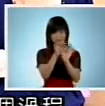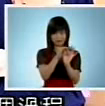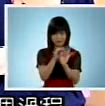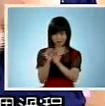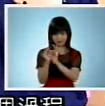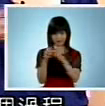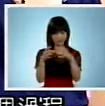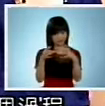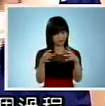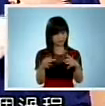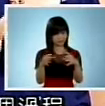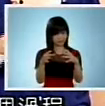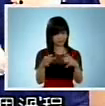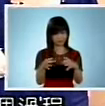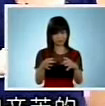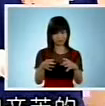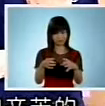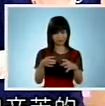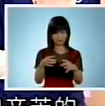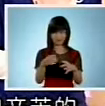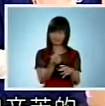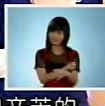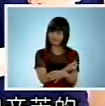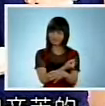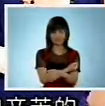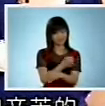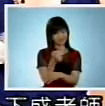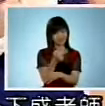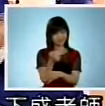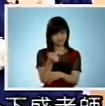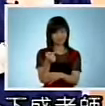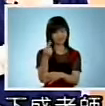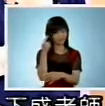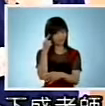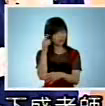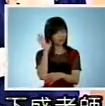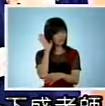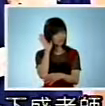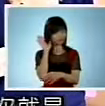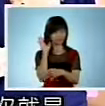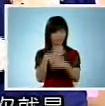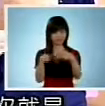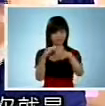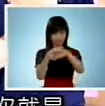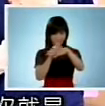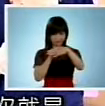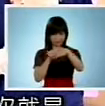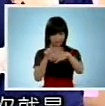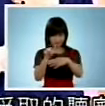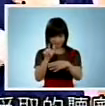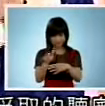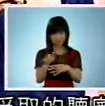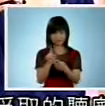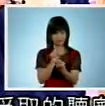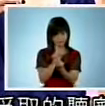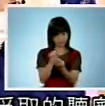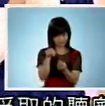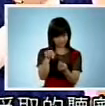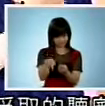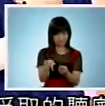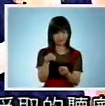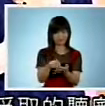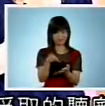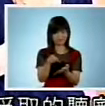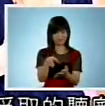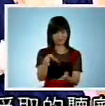奥运呢，来办起来整个过程是相当相当的辛苦的。那我们想要来听一下盛老师哦，对我们这一次就是我们国家